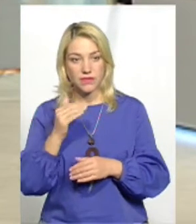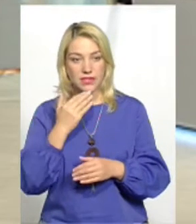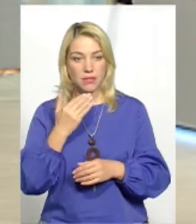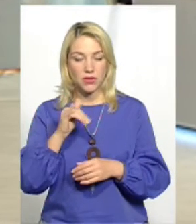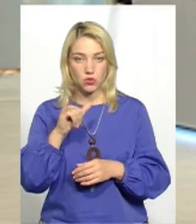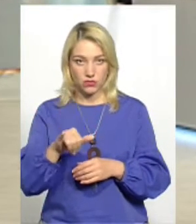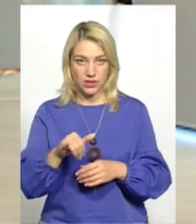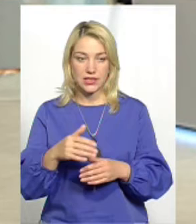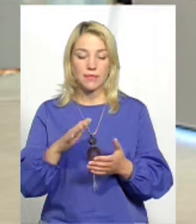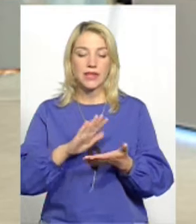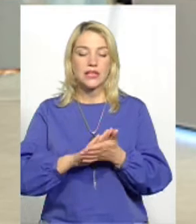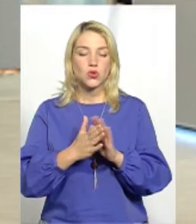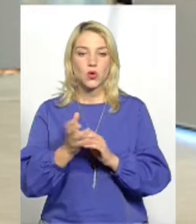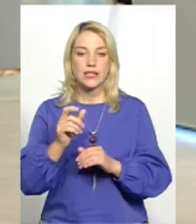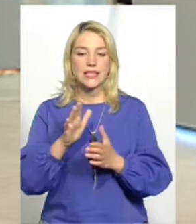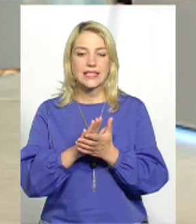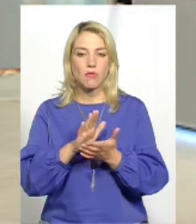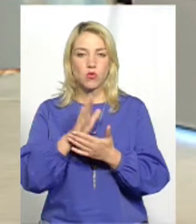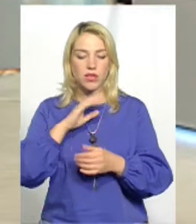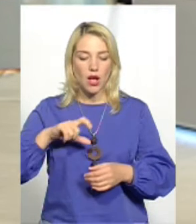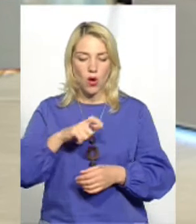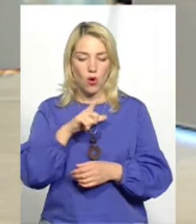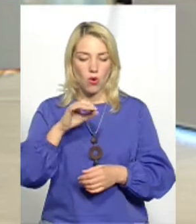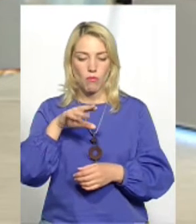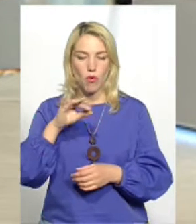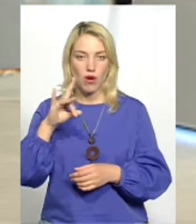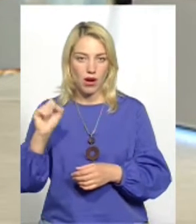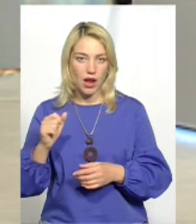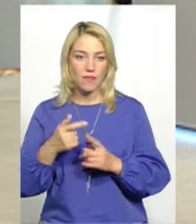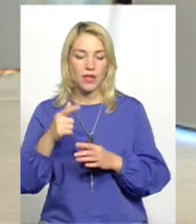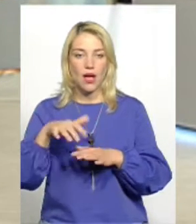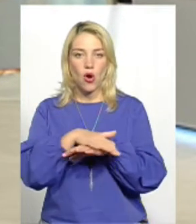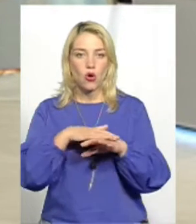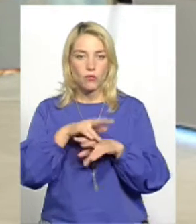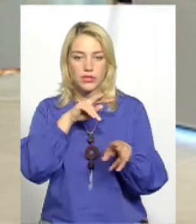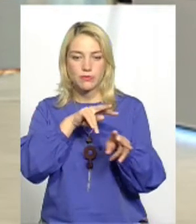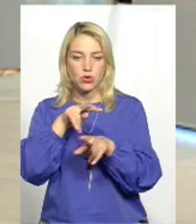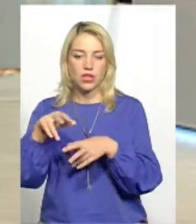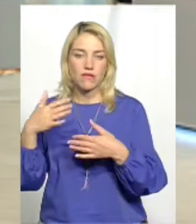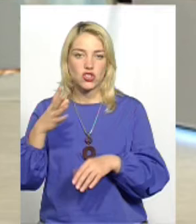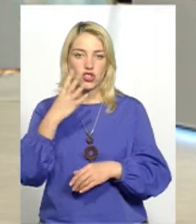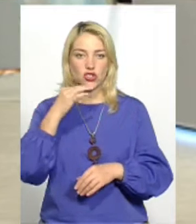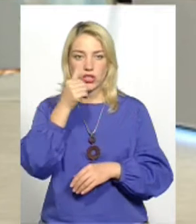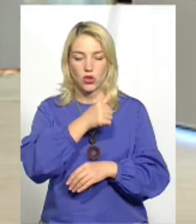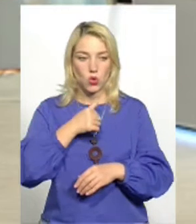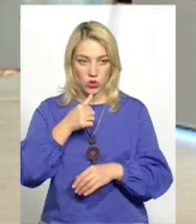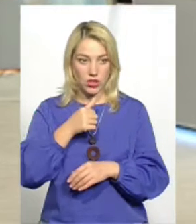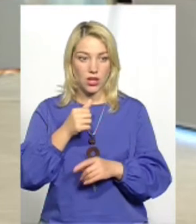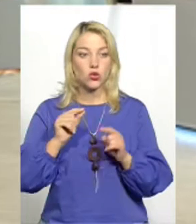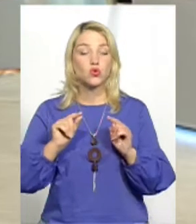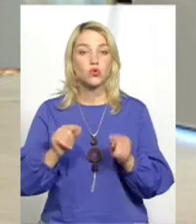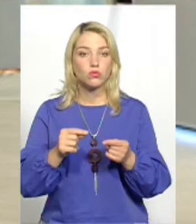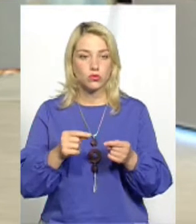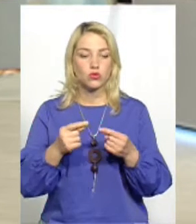вас запитати. От ситуація з забрудненням Хомори, громадський спостерігає щонайменше 4 роки, здається так.